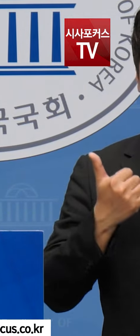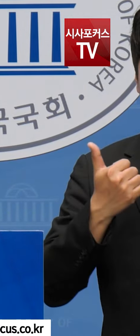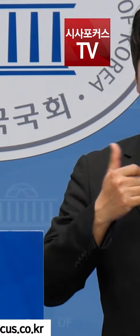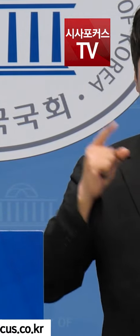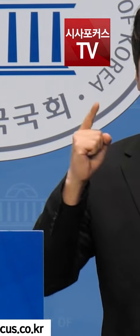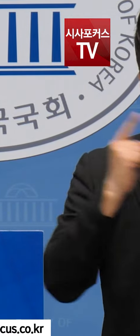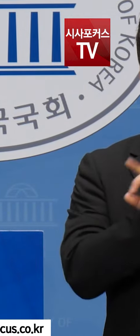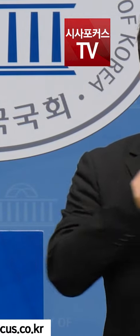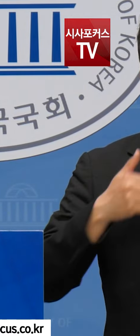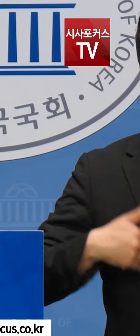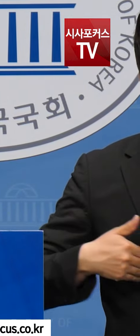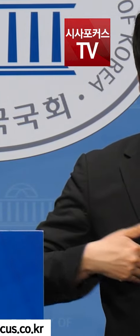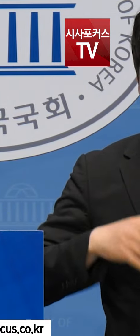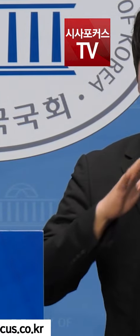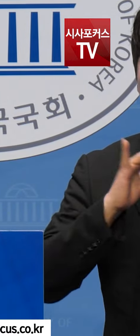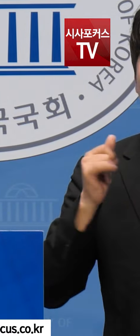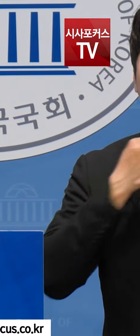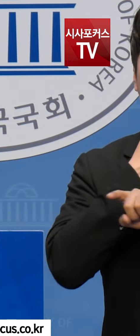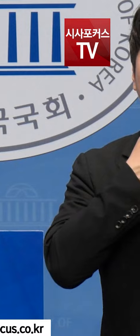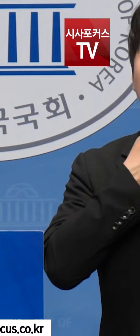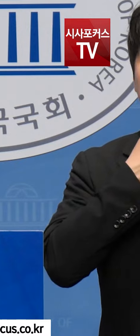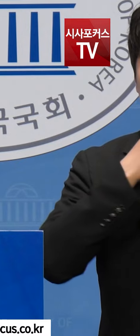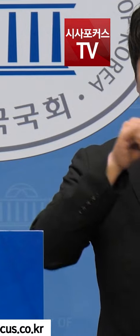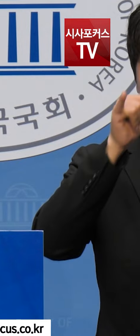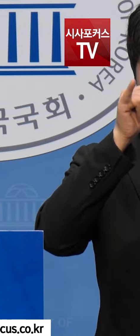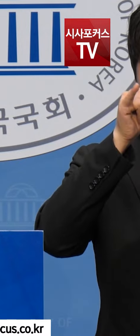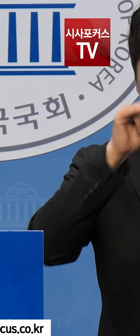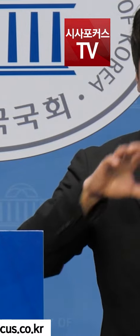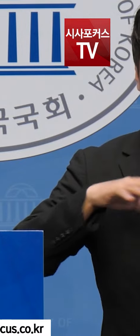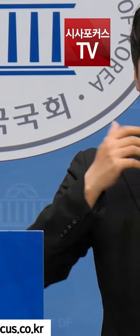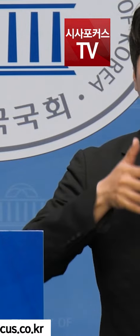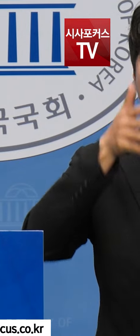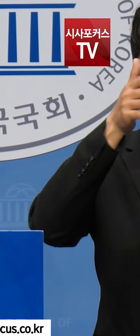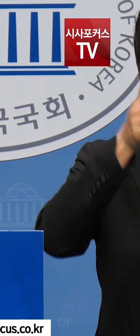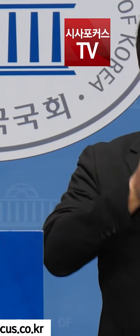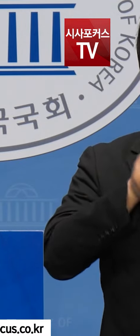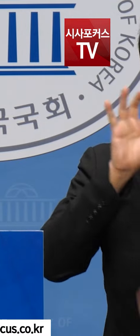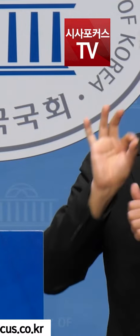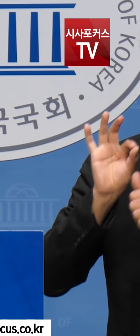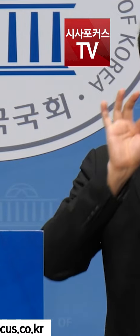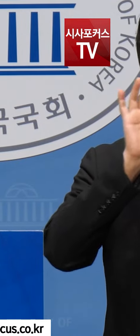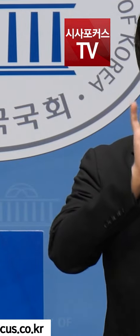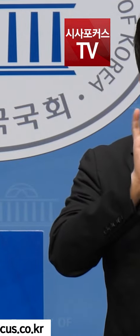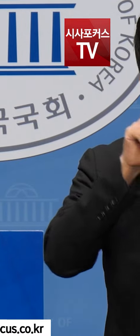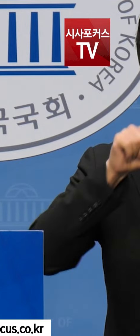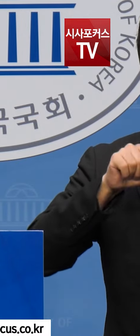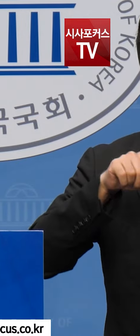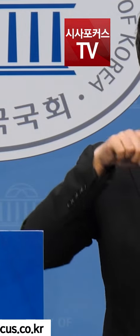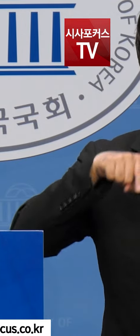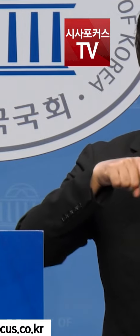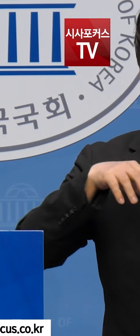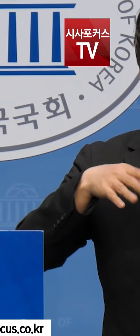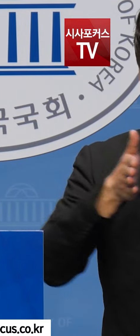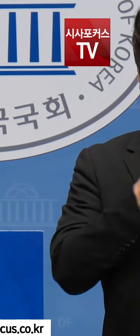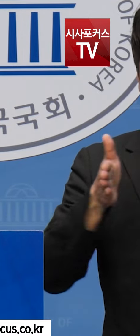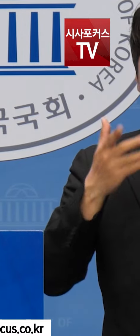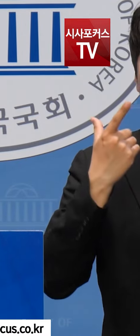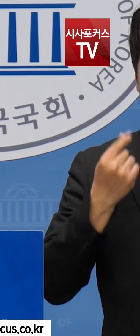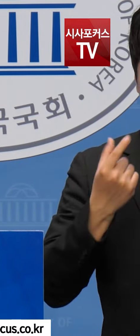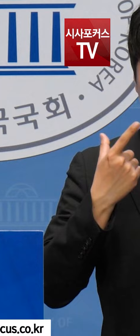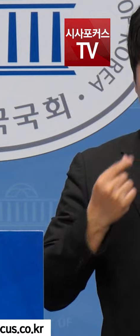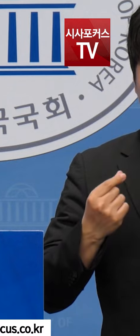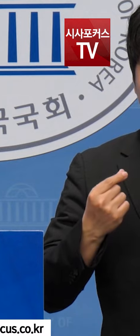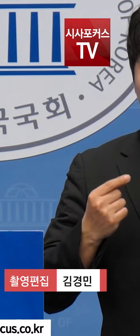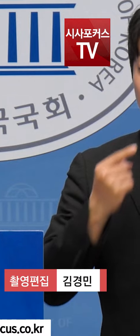있습니다. 국회의장 선출이 그 시작입니다. 이번 국회의장 선출은 당원과 국민, 더불어민주당